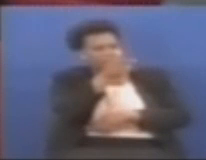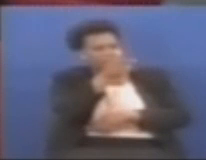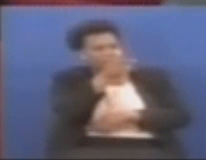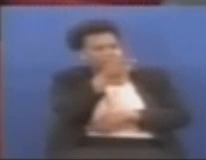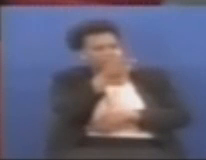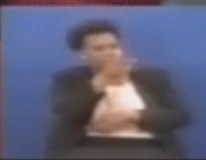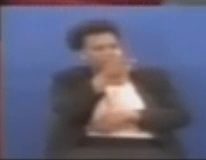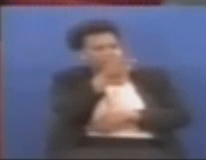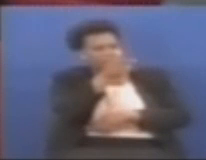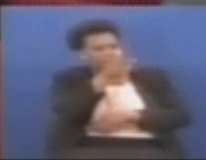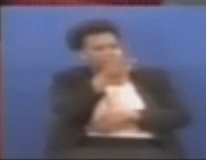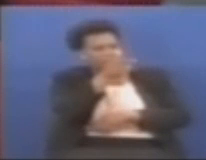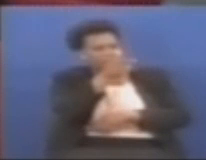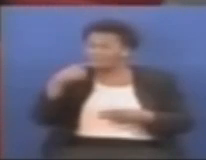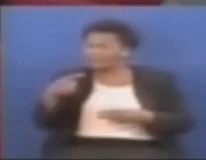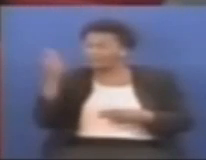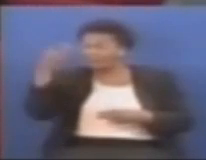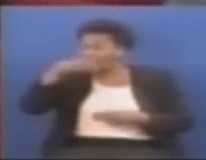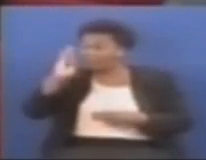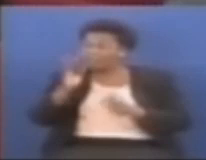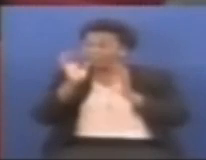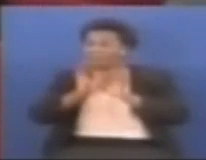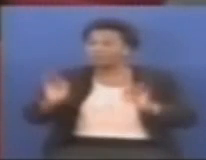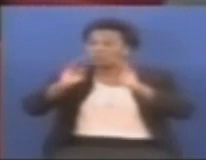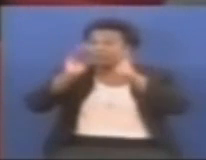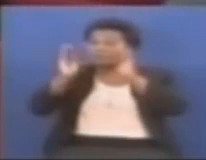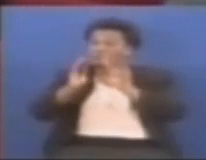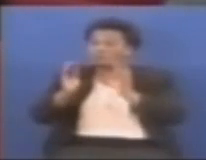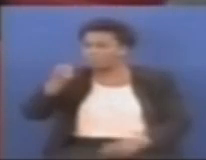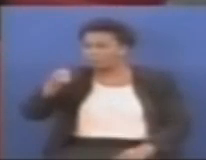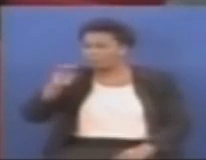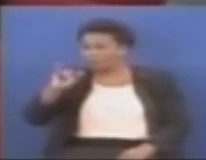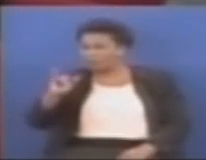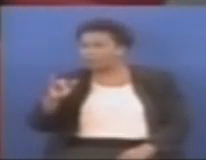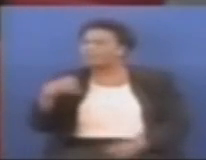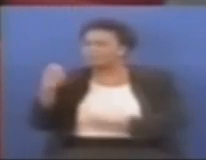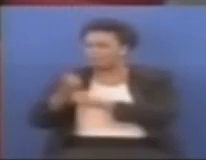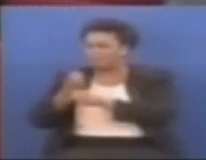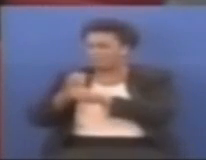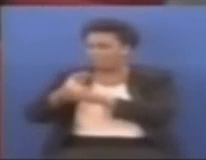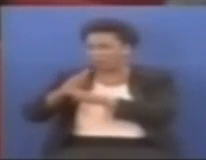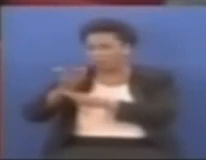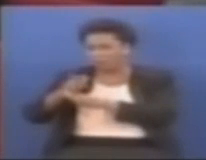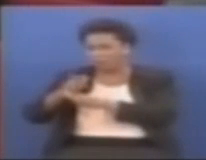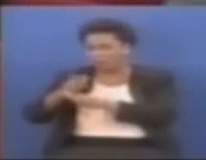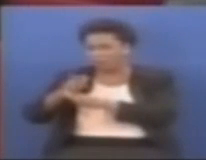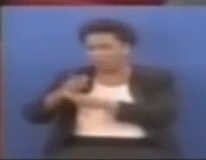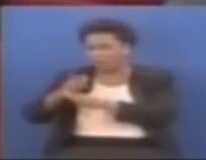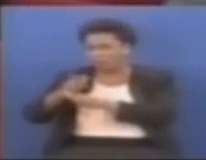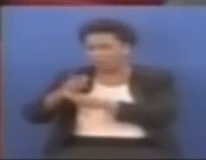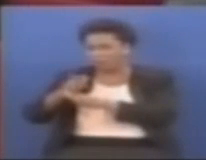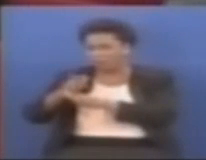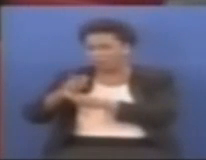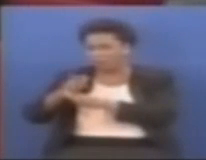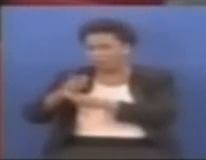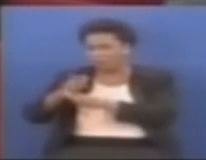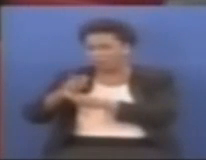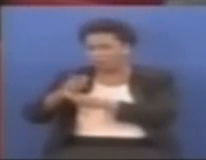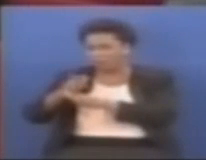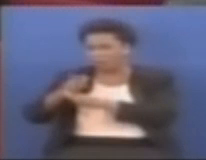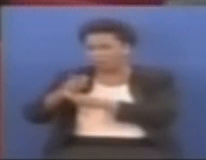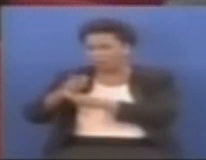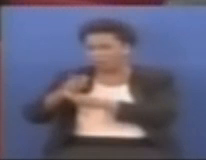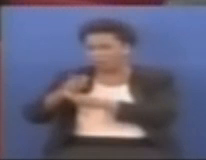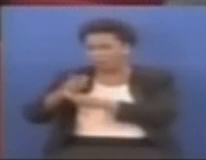na vivutio vile viweze kuonekana? Hilo la kwanza. Kile swali la pili, katika majibu yake Mheshimiwa Naibu